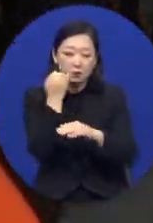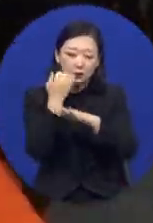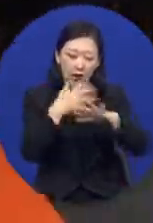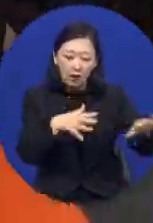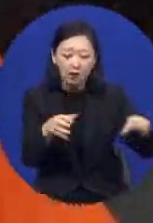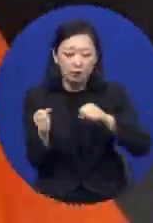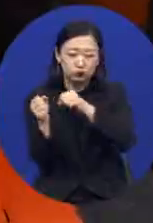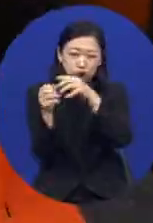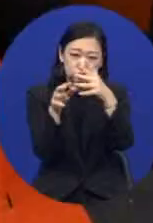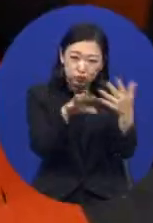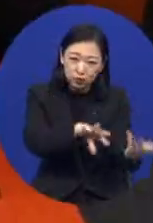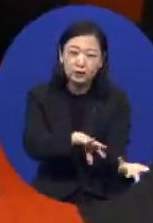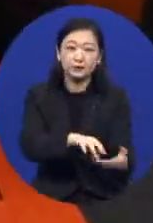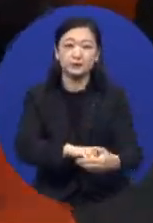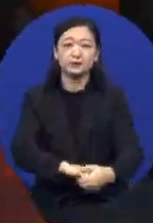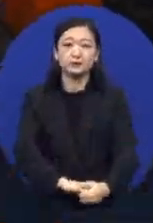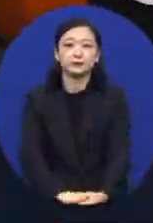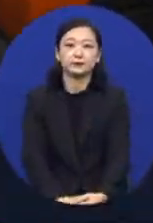쏟아져 내립니다.